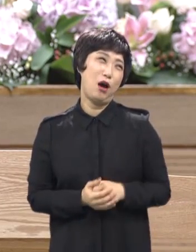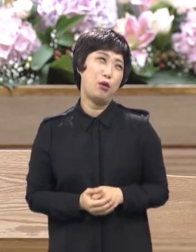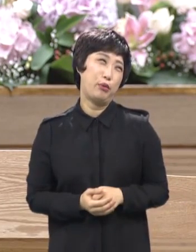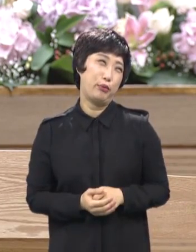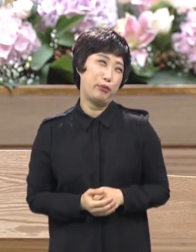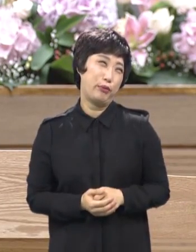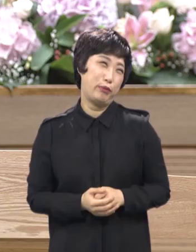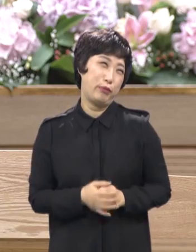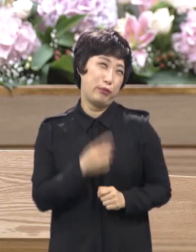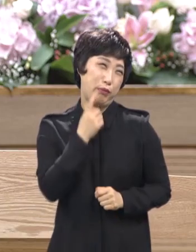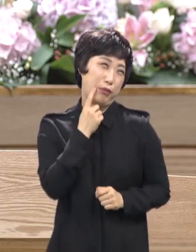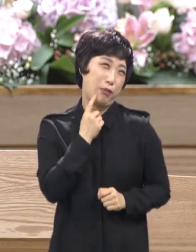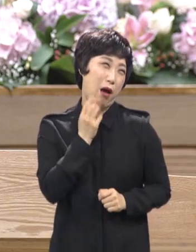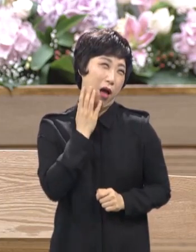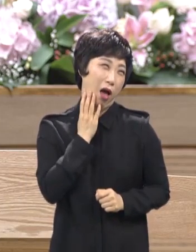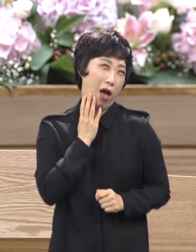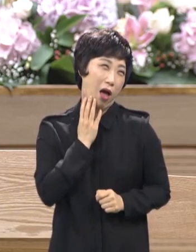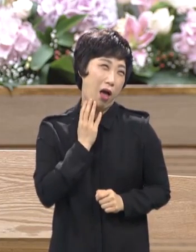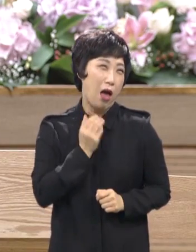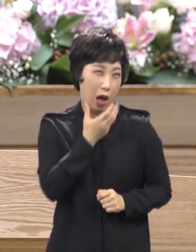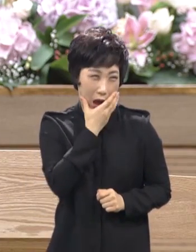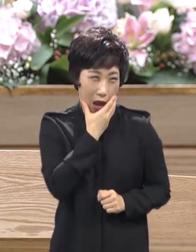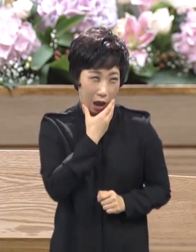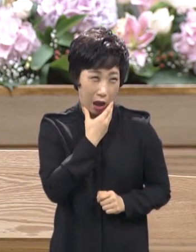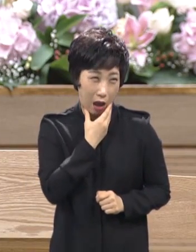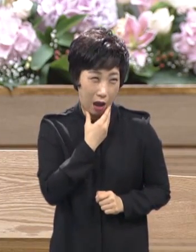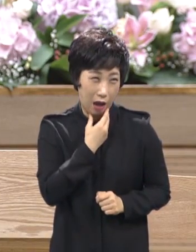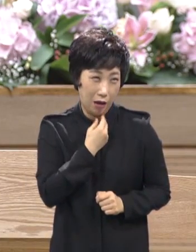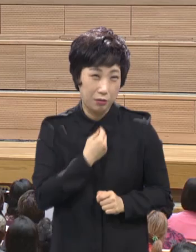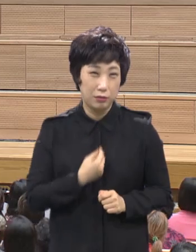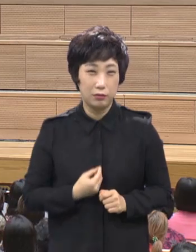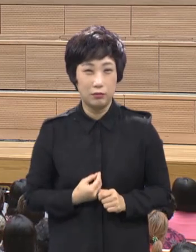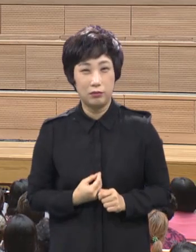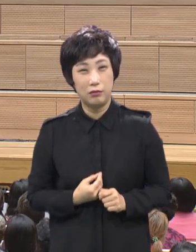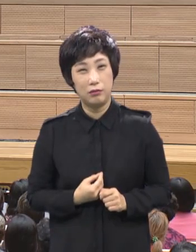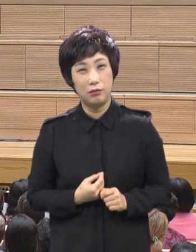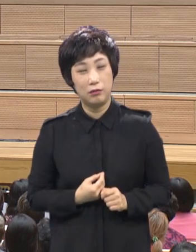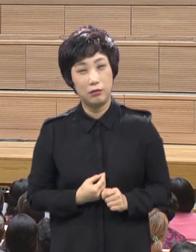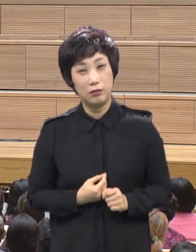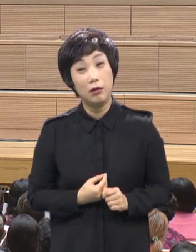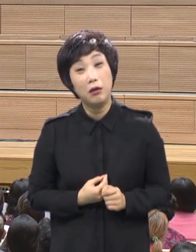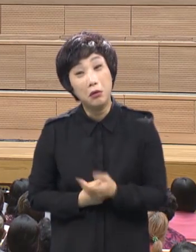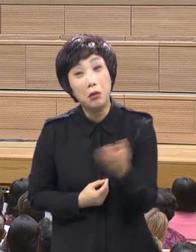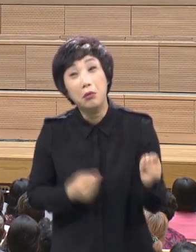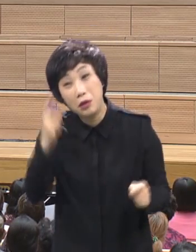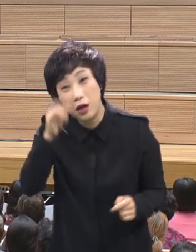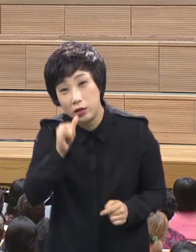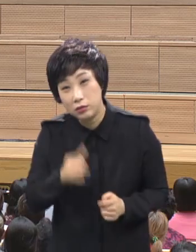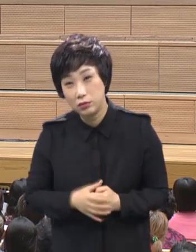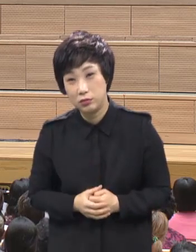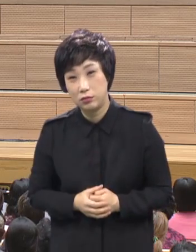정말로 좋겠다. 행복할 것 같다. 그렇게